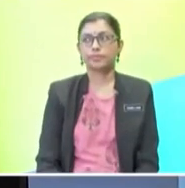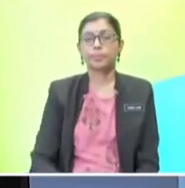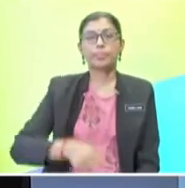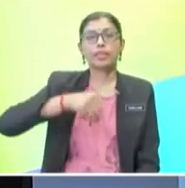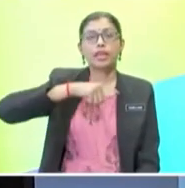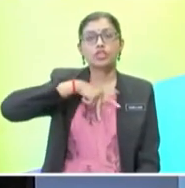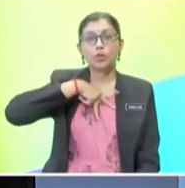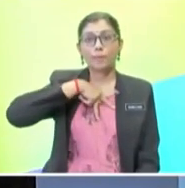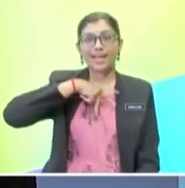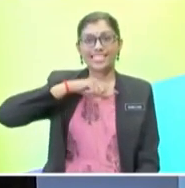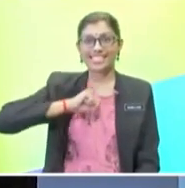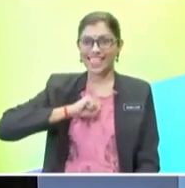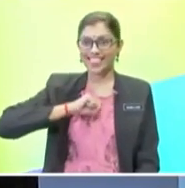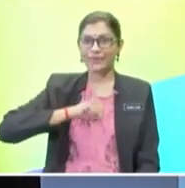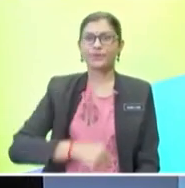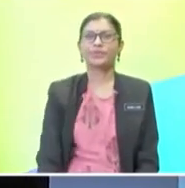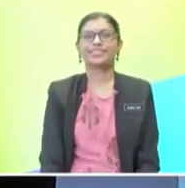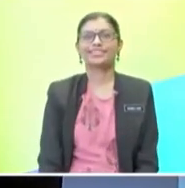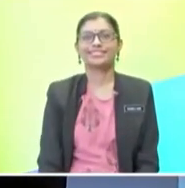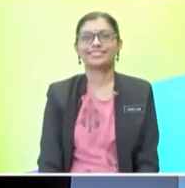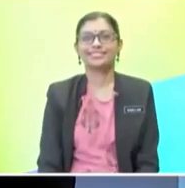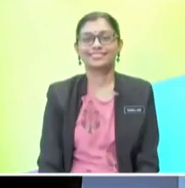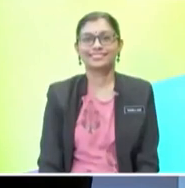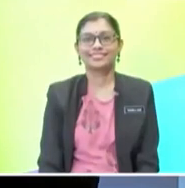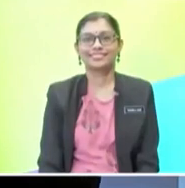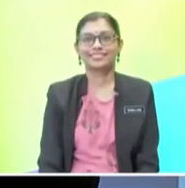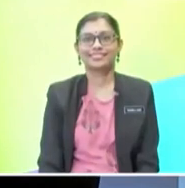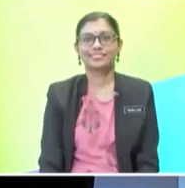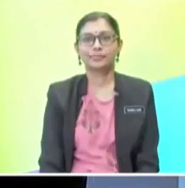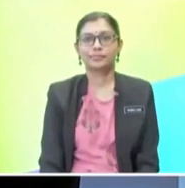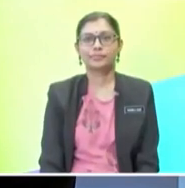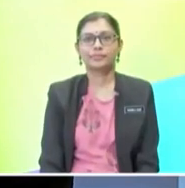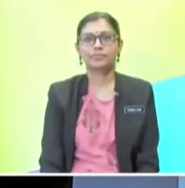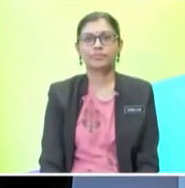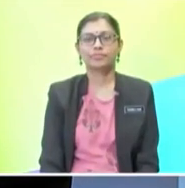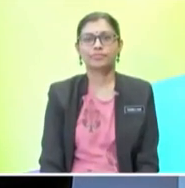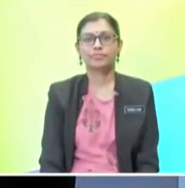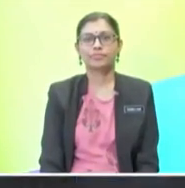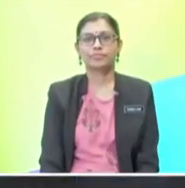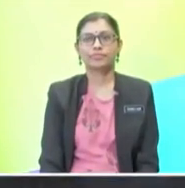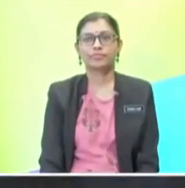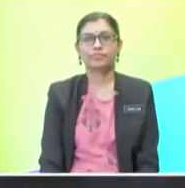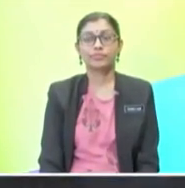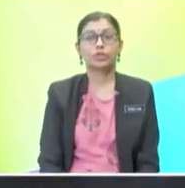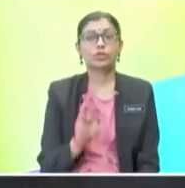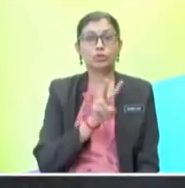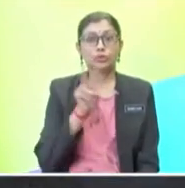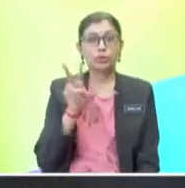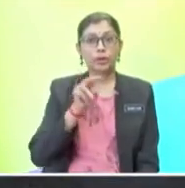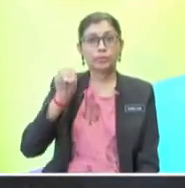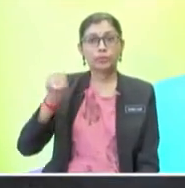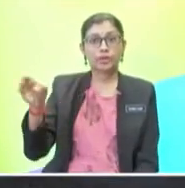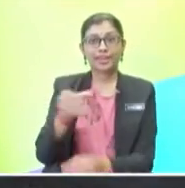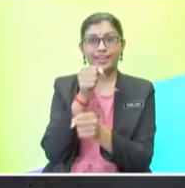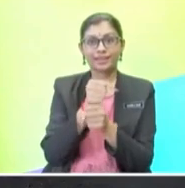adik kita ni kata tadi, bersopan santun. Inilah kelebihan anak perempuan. Dan Ria, kita bagi Aisyah dengan Fatima satu